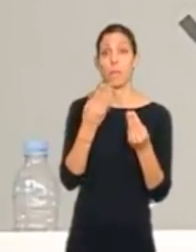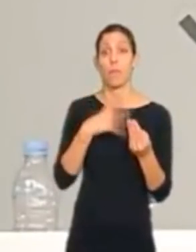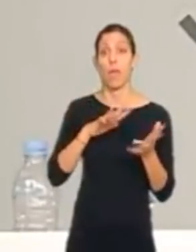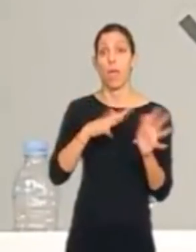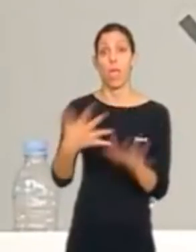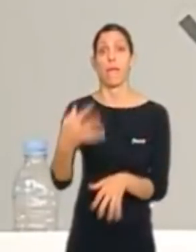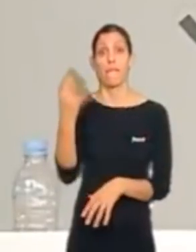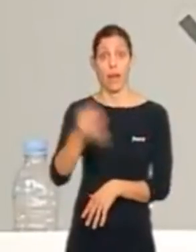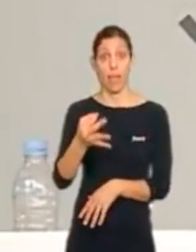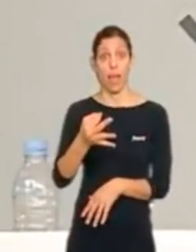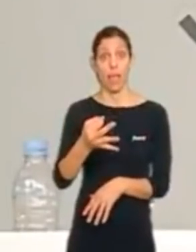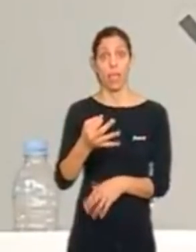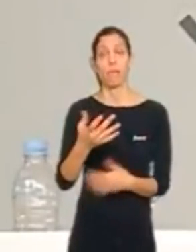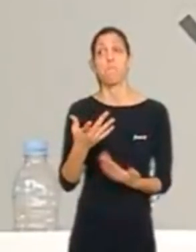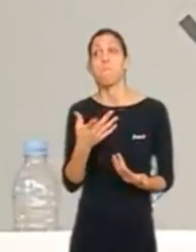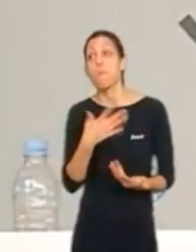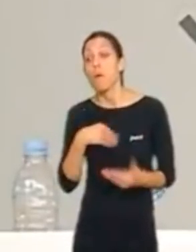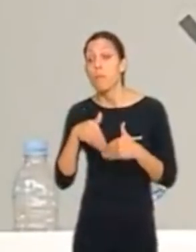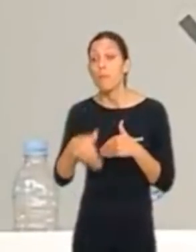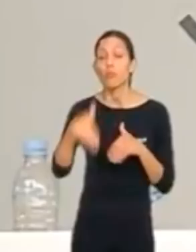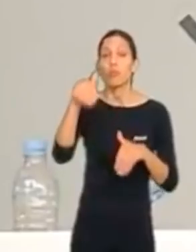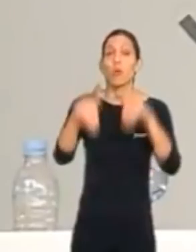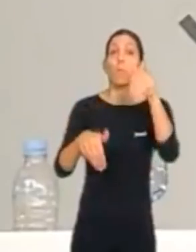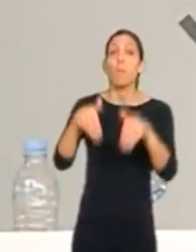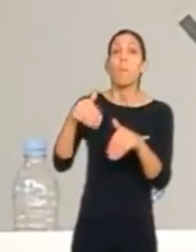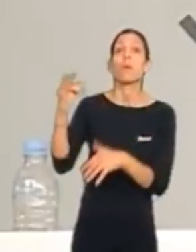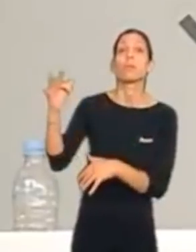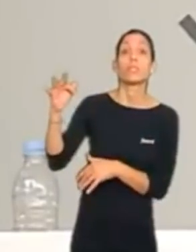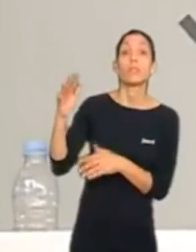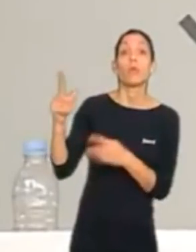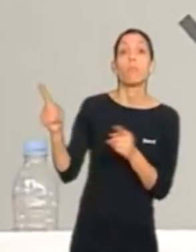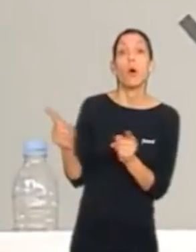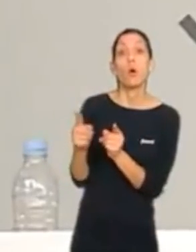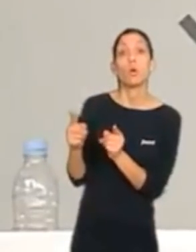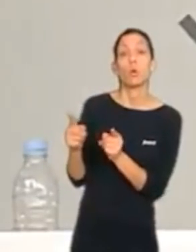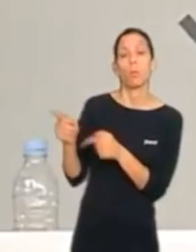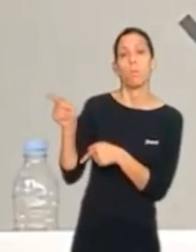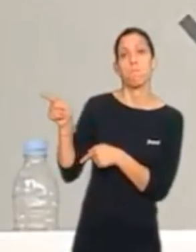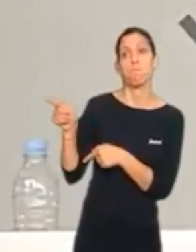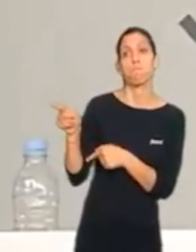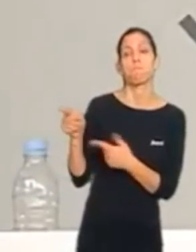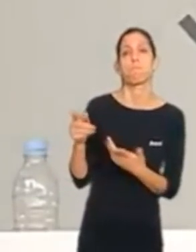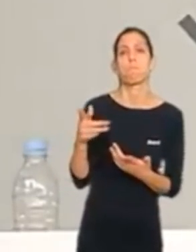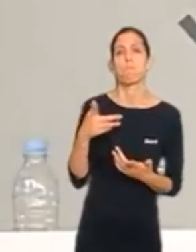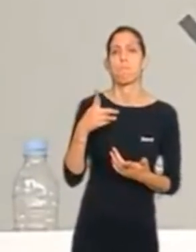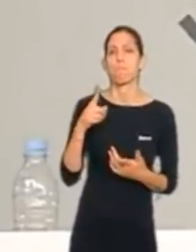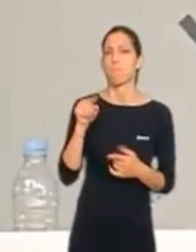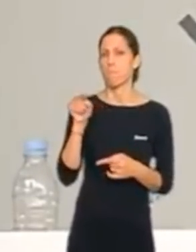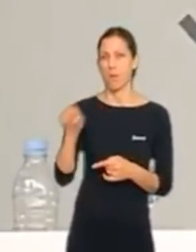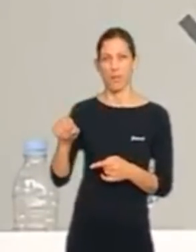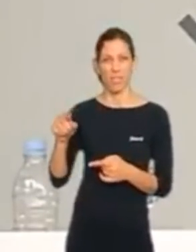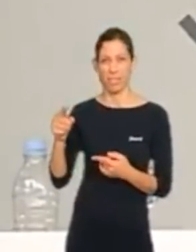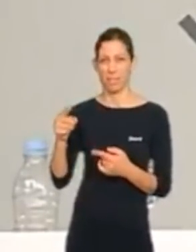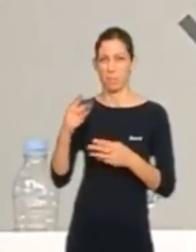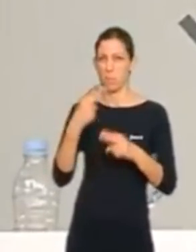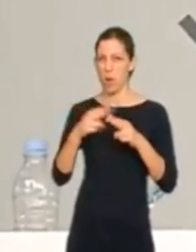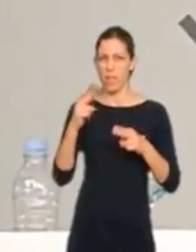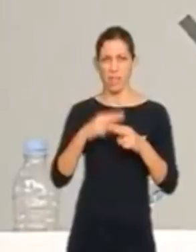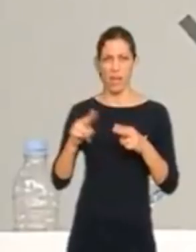pot donar un rèdit electoral, a lo millor a curt termini, però és la putrefacció de la